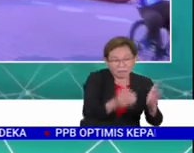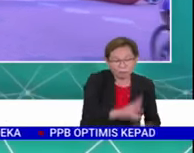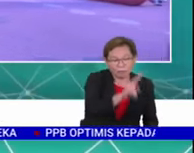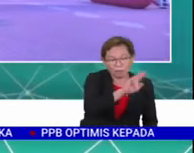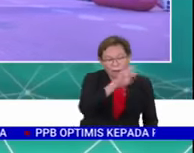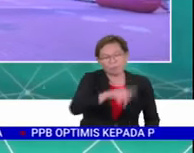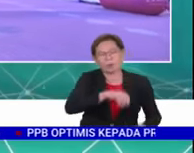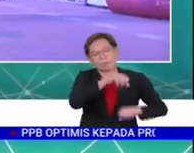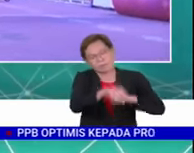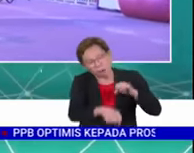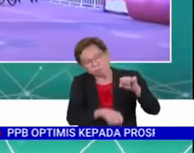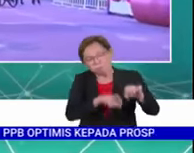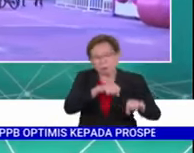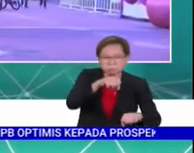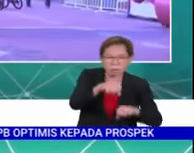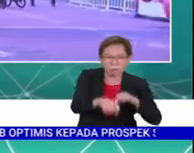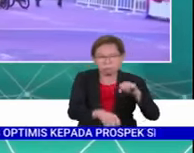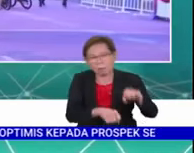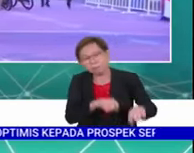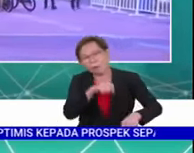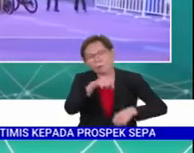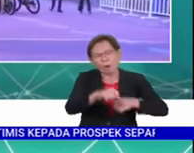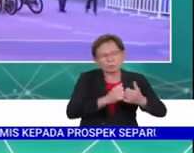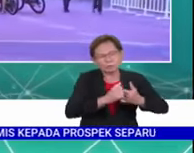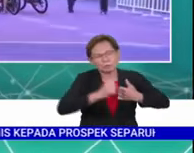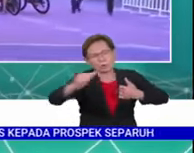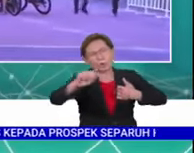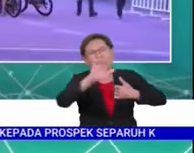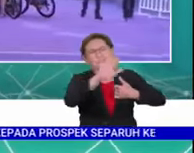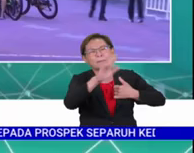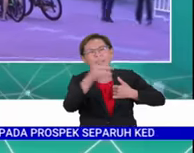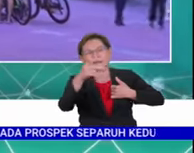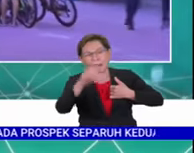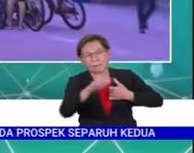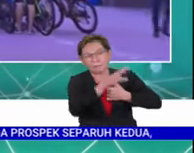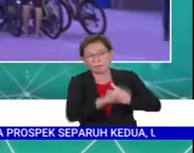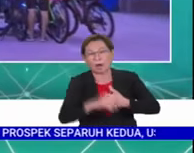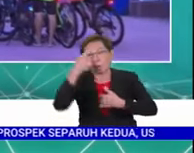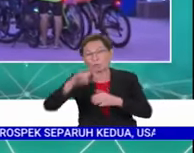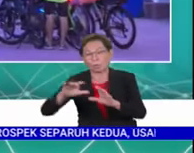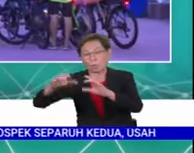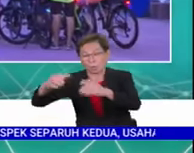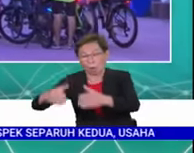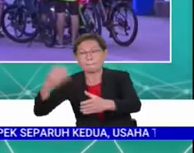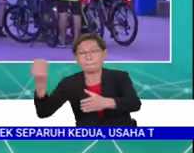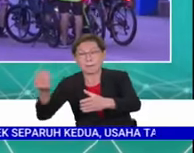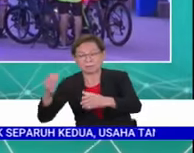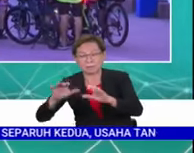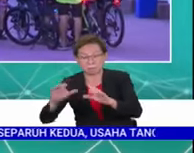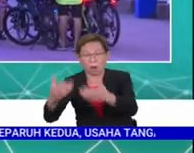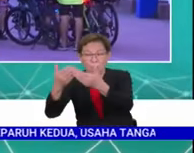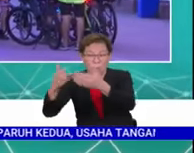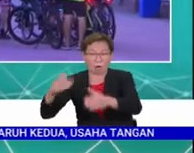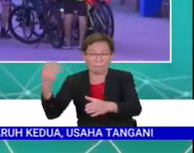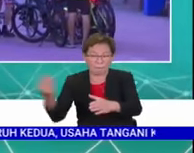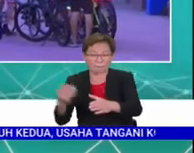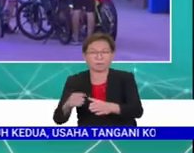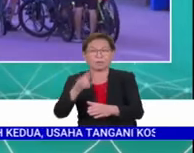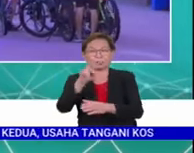akan berkayuh selama sejauh 5 km, manakala untuk kategori terbuka